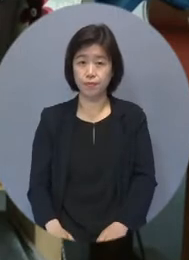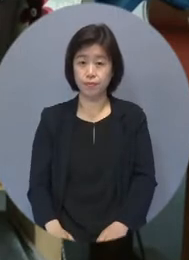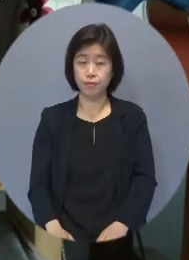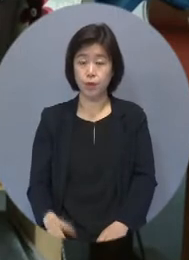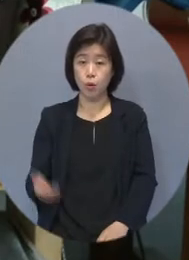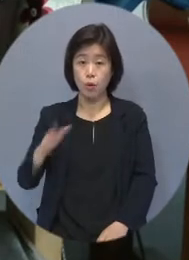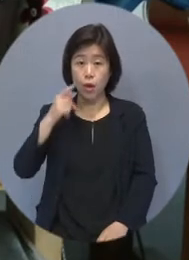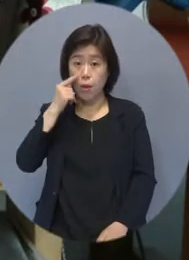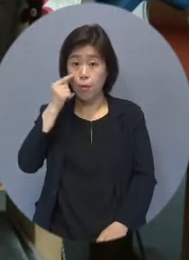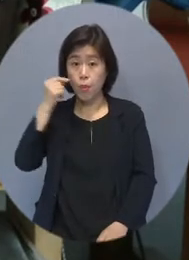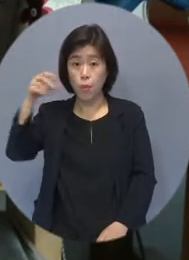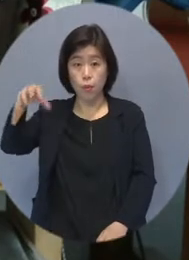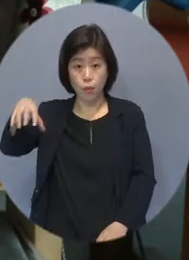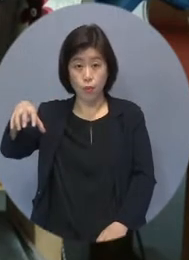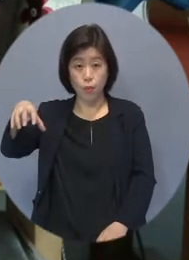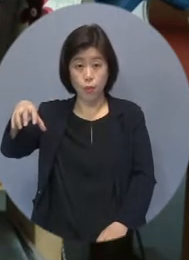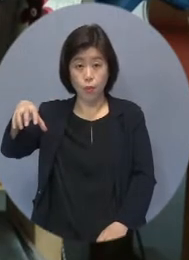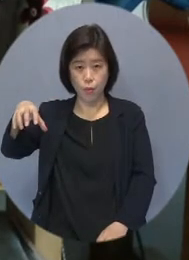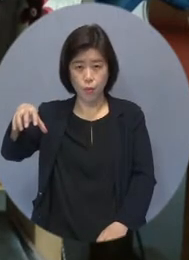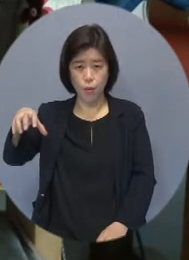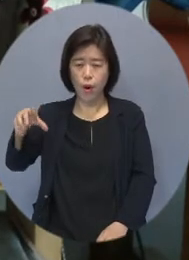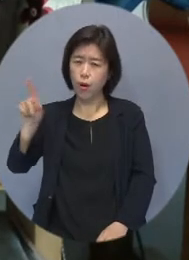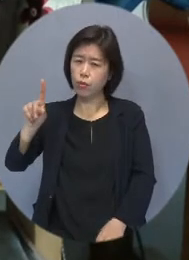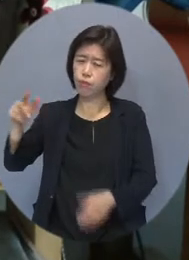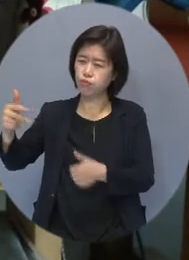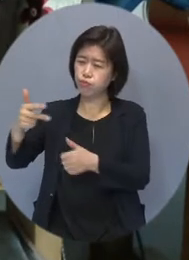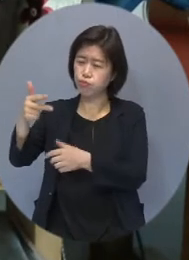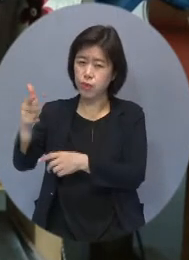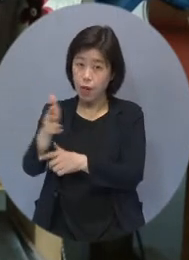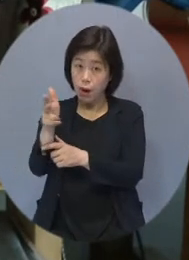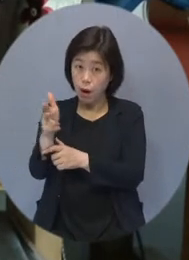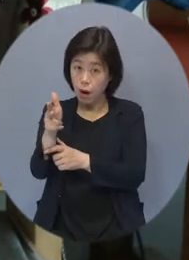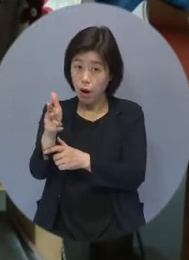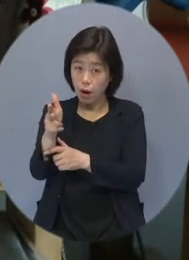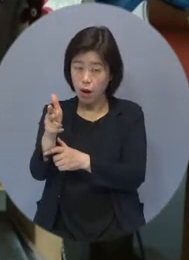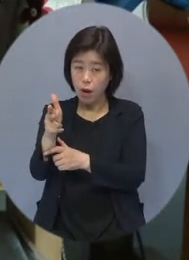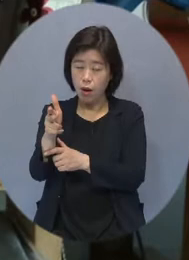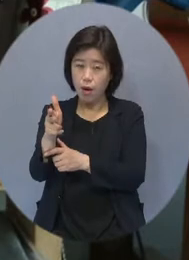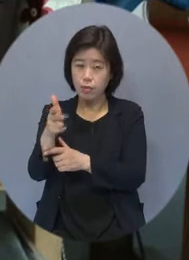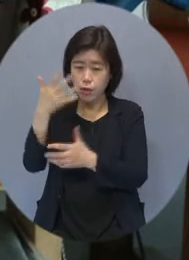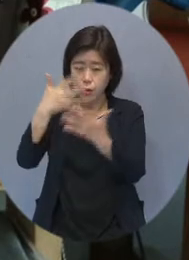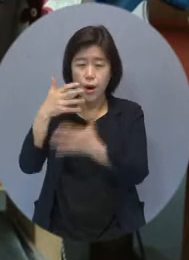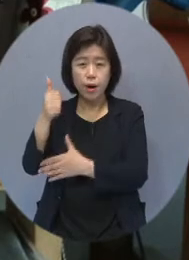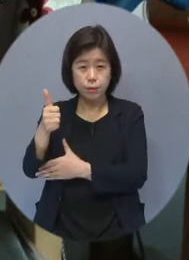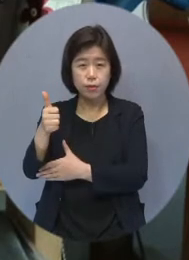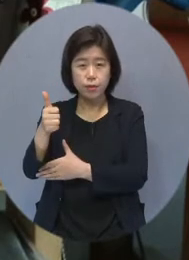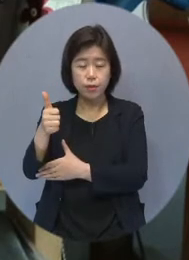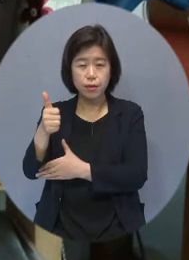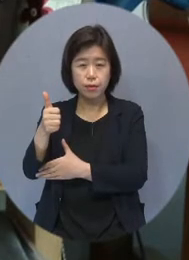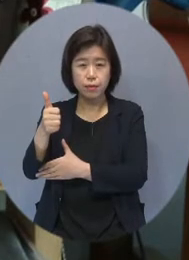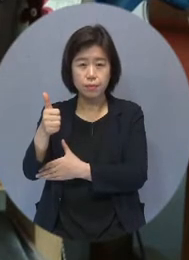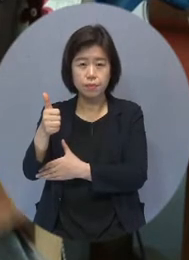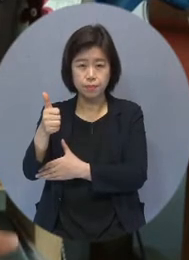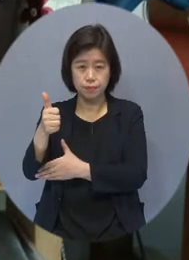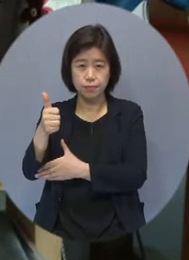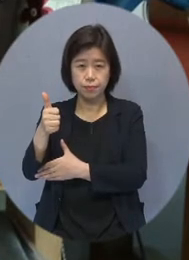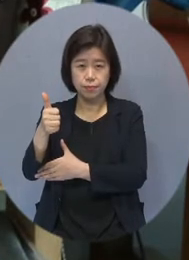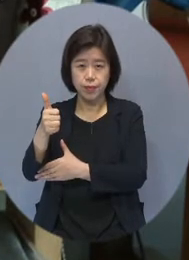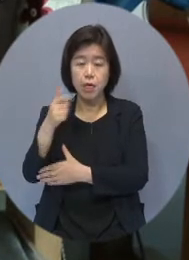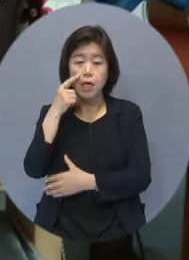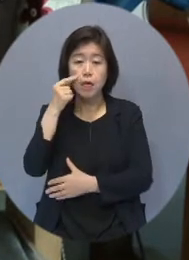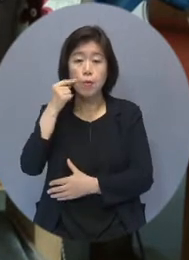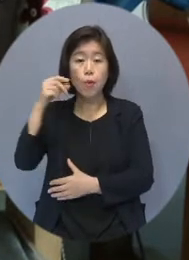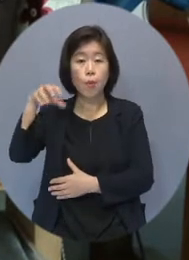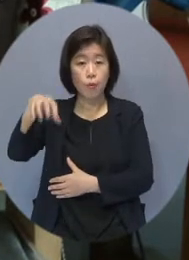도서 관련해서 다큐멘터리를 촬영하고 계셨던 감독님이 일본에서 어떤 어머니들이